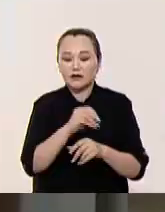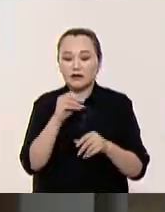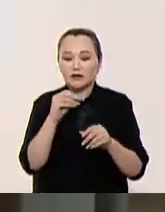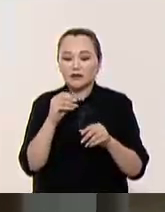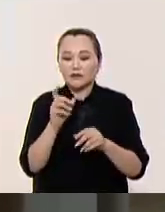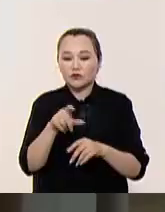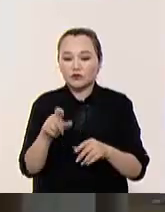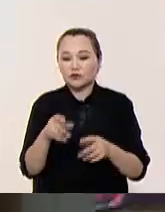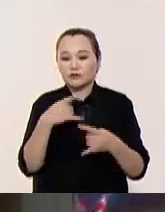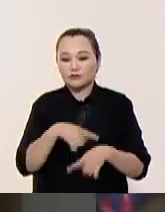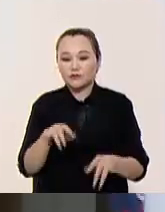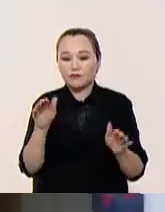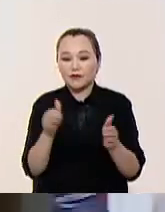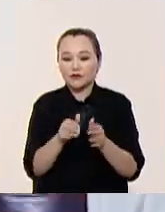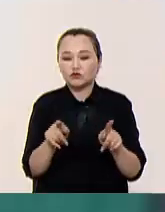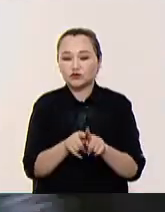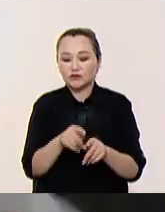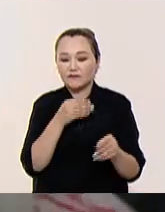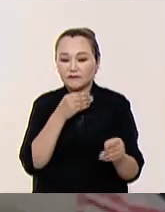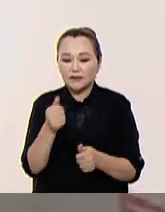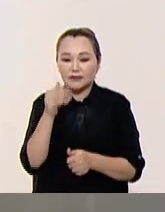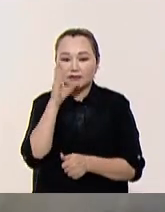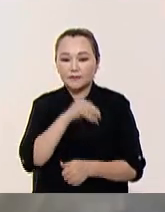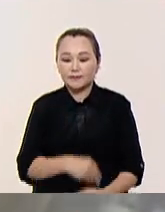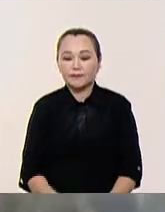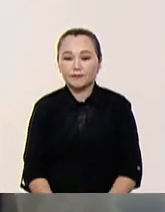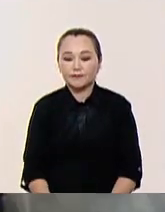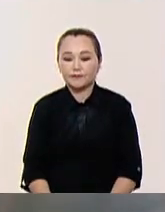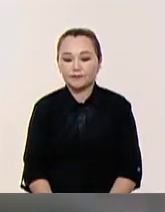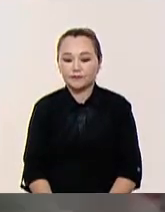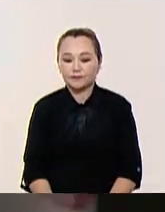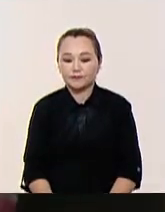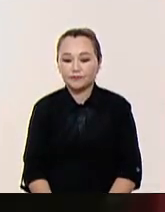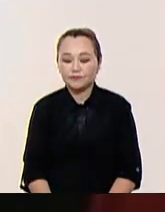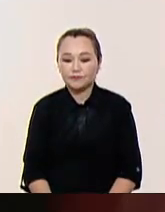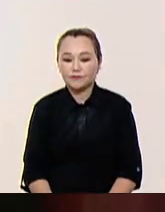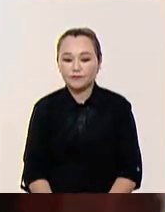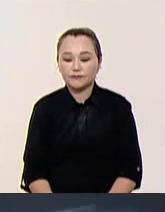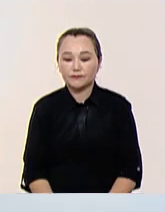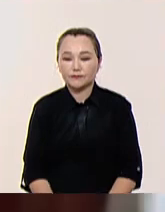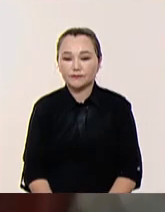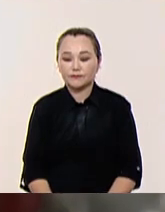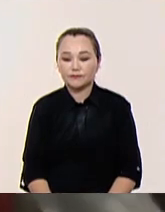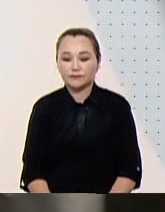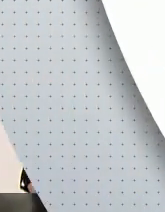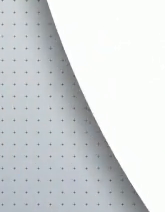төмендеуіне де әкеп соғуы ықтимал дейді мамандар. Мақсат Жақсыбайұлы, Информбюро, Шымкент.